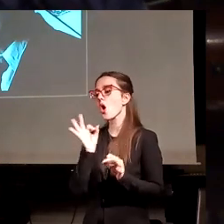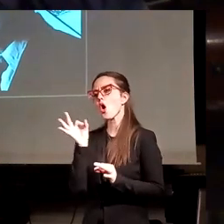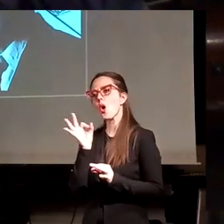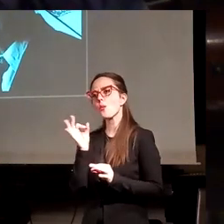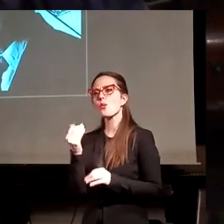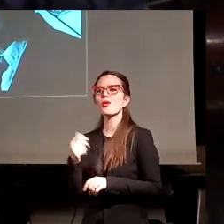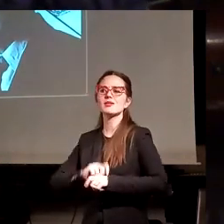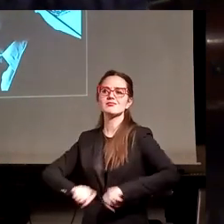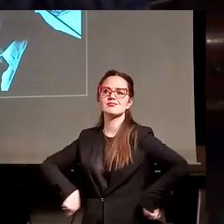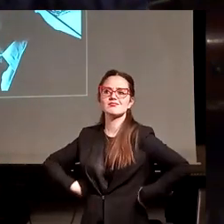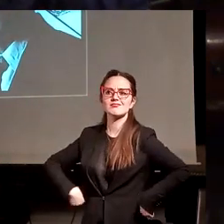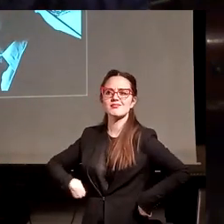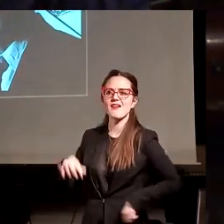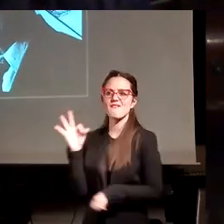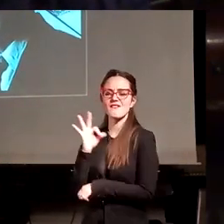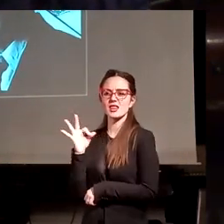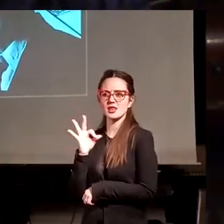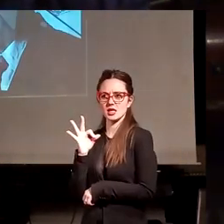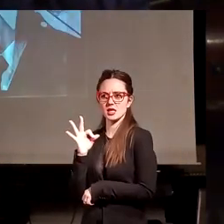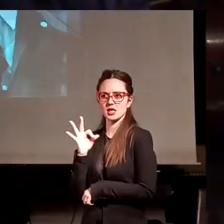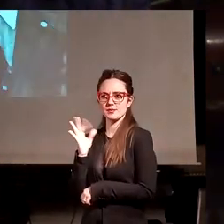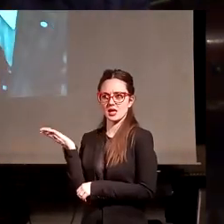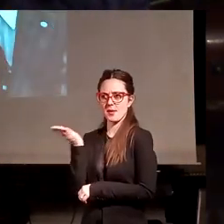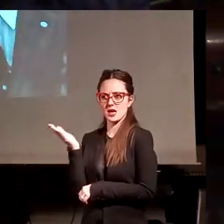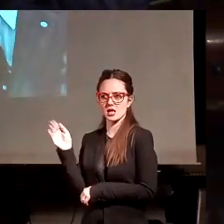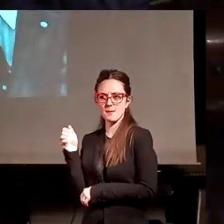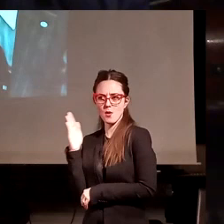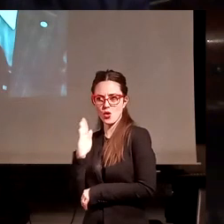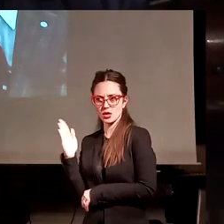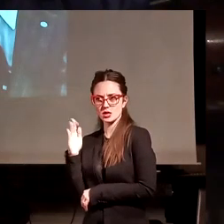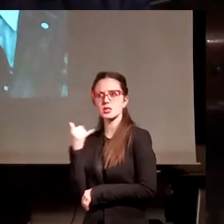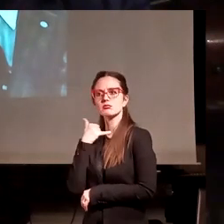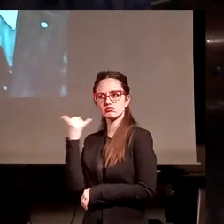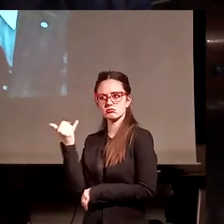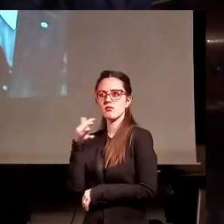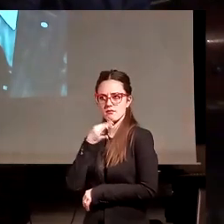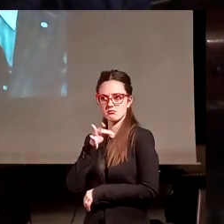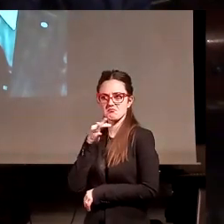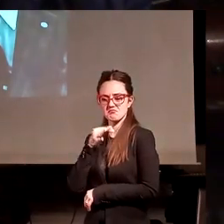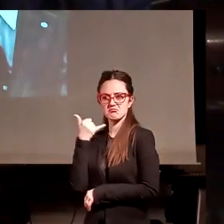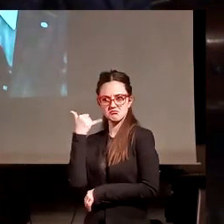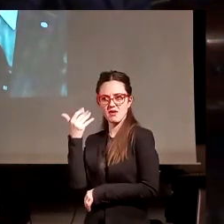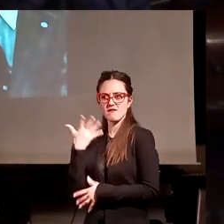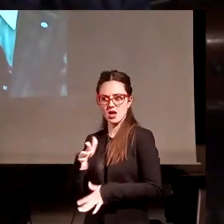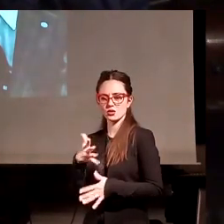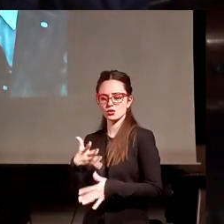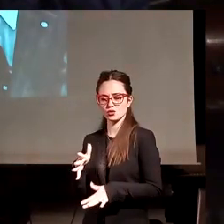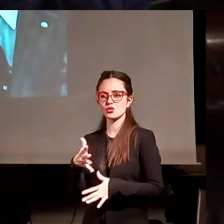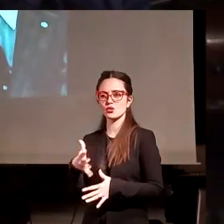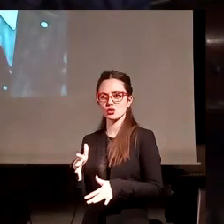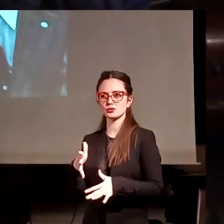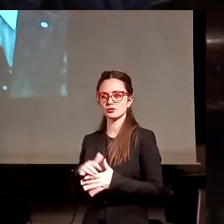servizio di borges fanny io c'ho parlavano al telefono una volta che